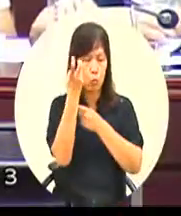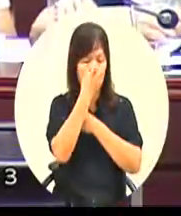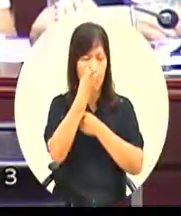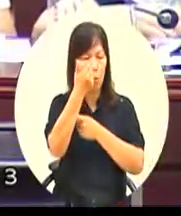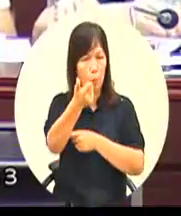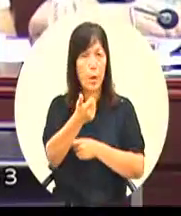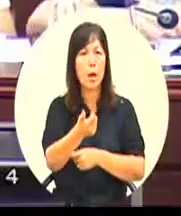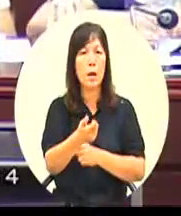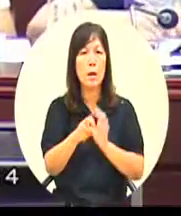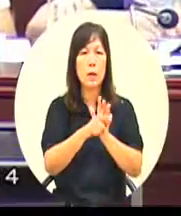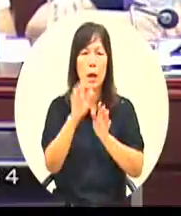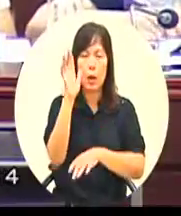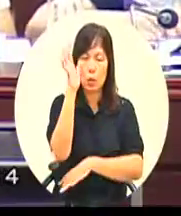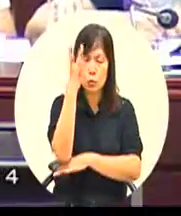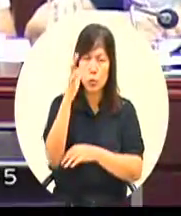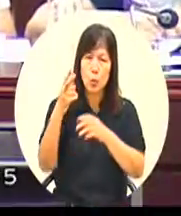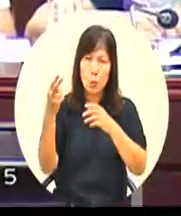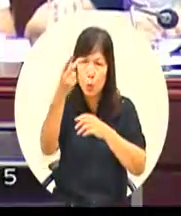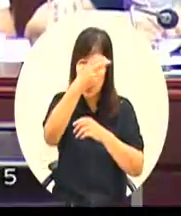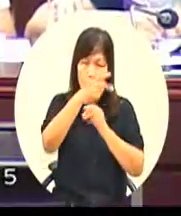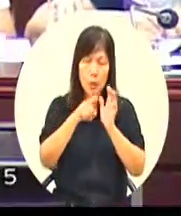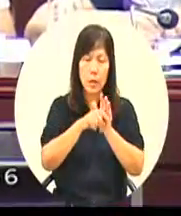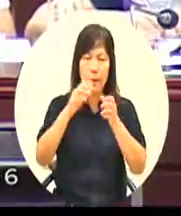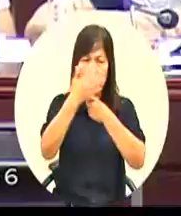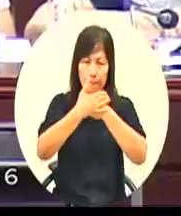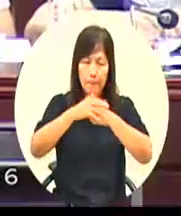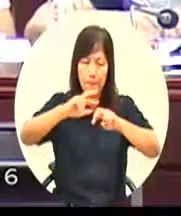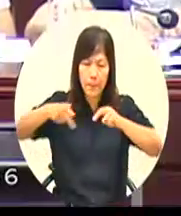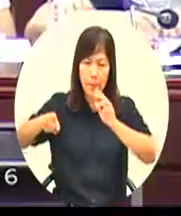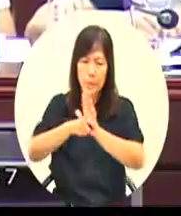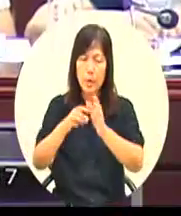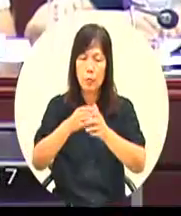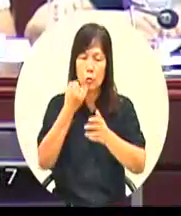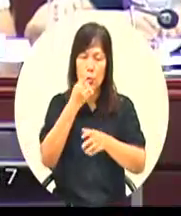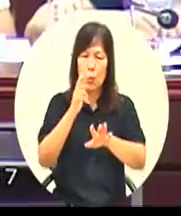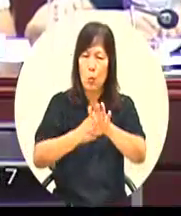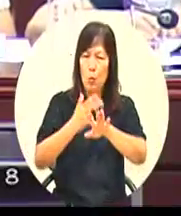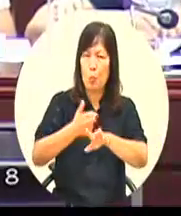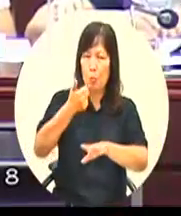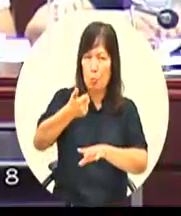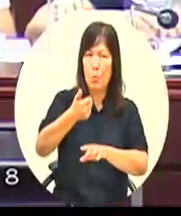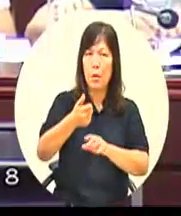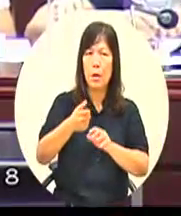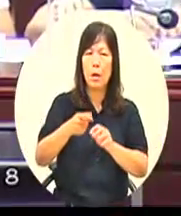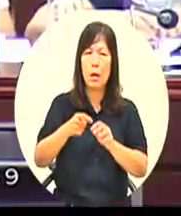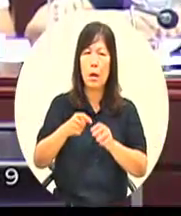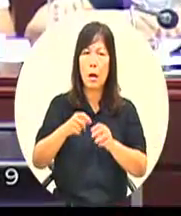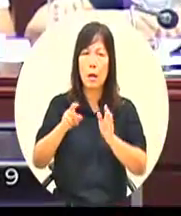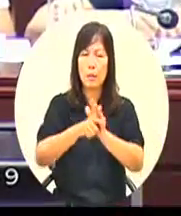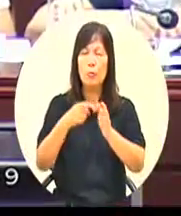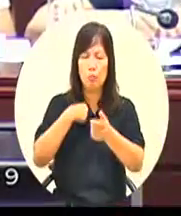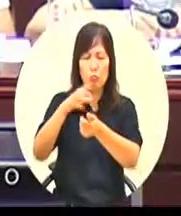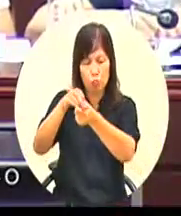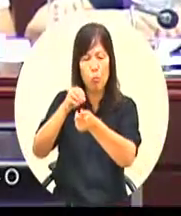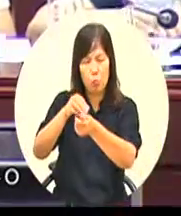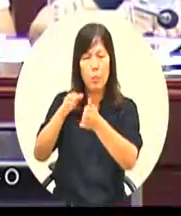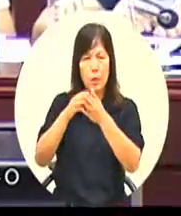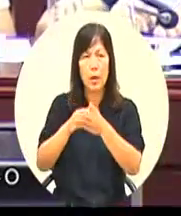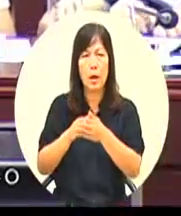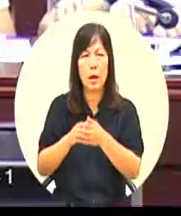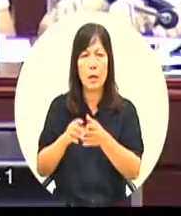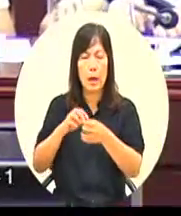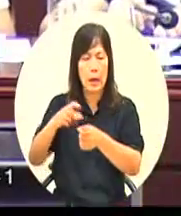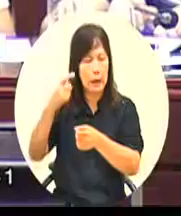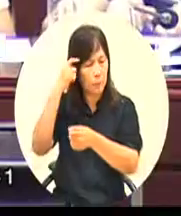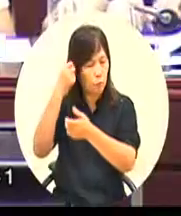实树的修剪跟维护是一门很大的学问，我觉得我们还是要去多学习一下好的经